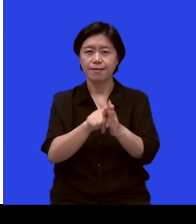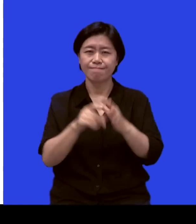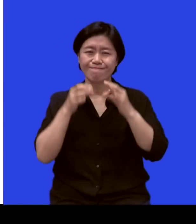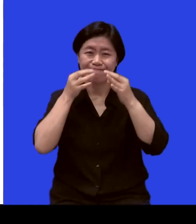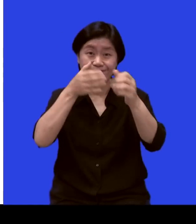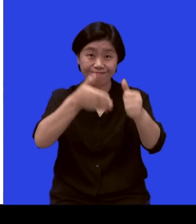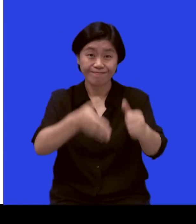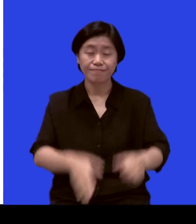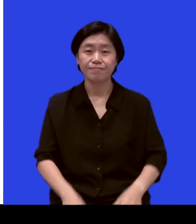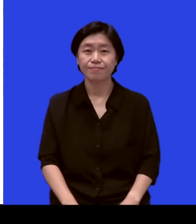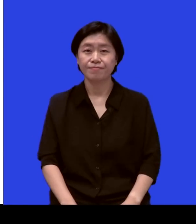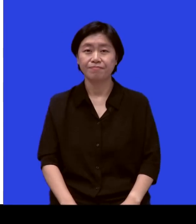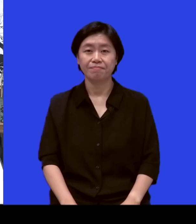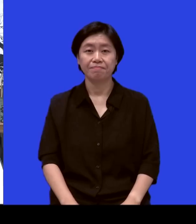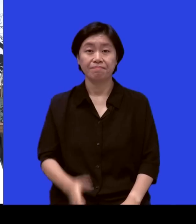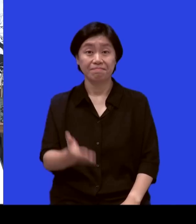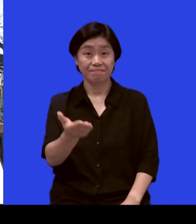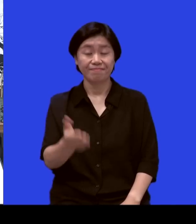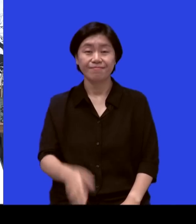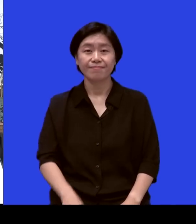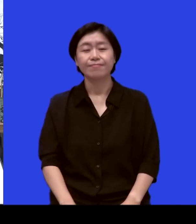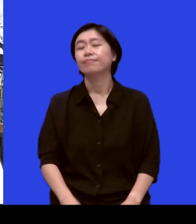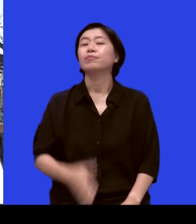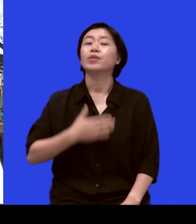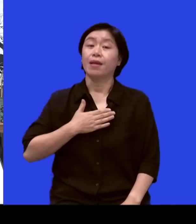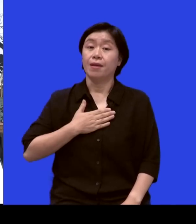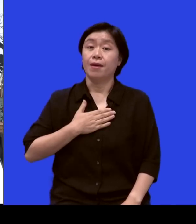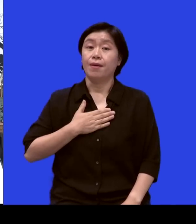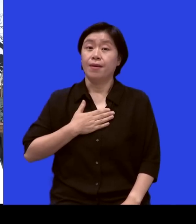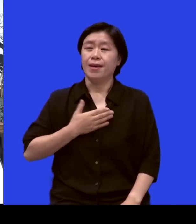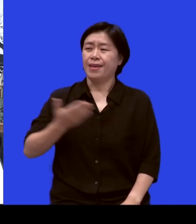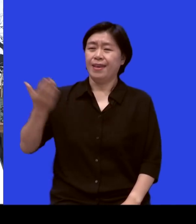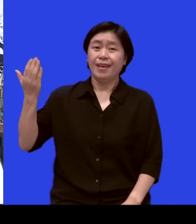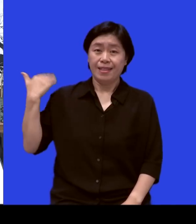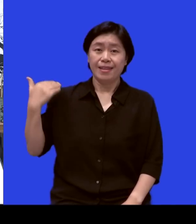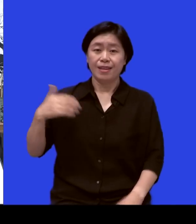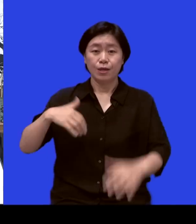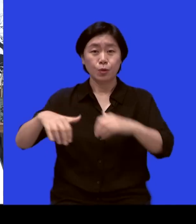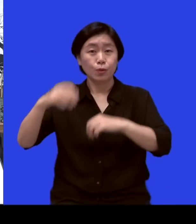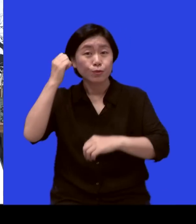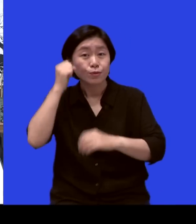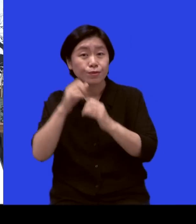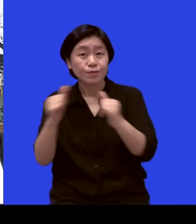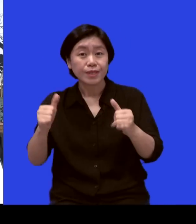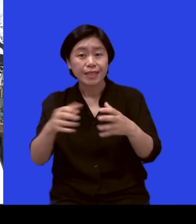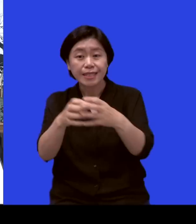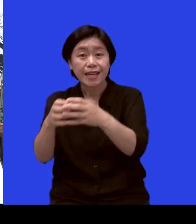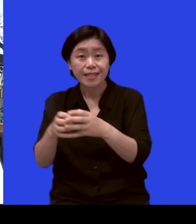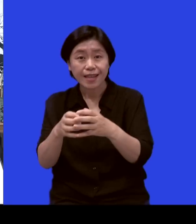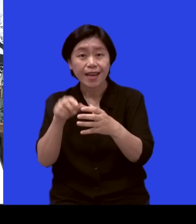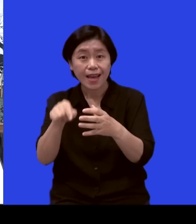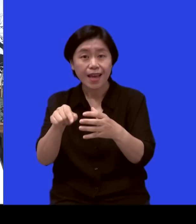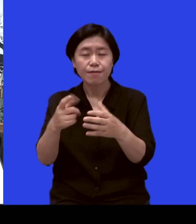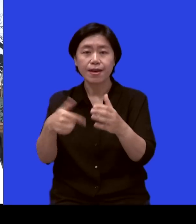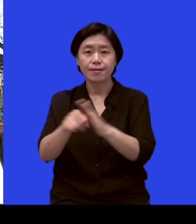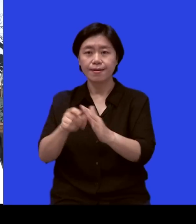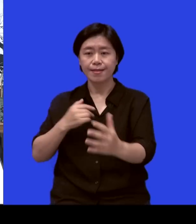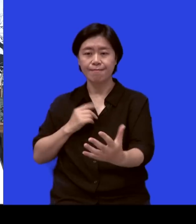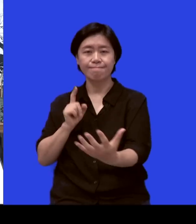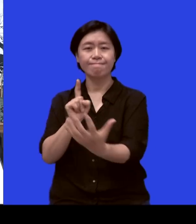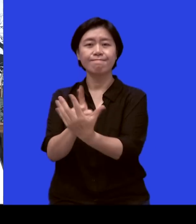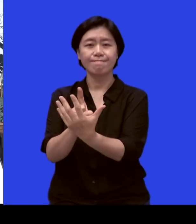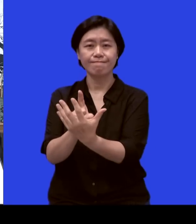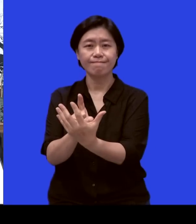하겠습니다. 정수영제? 저도 사실 노숙인 자활단체를 돕기 위해서 제가 자진해서